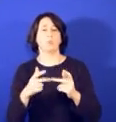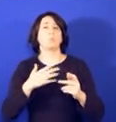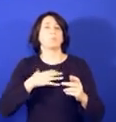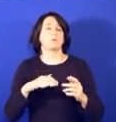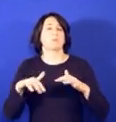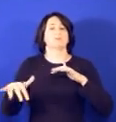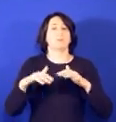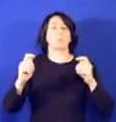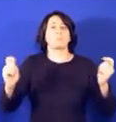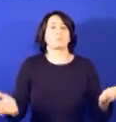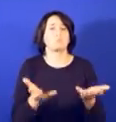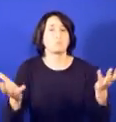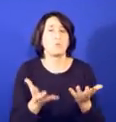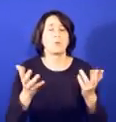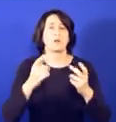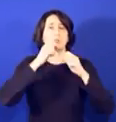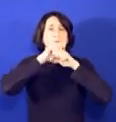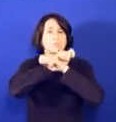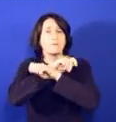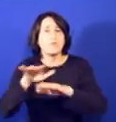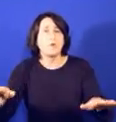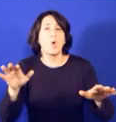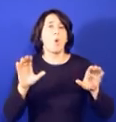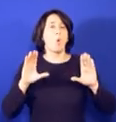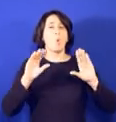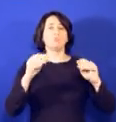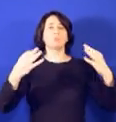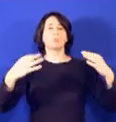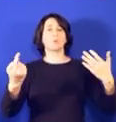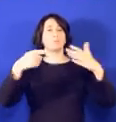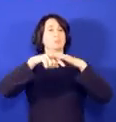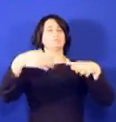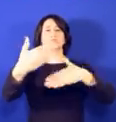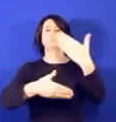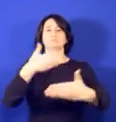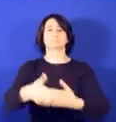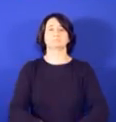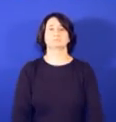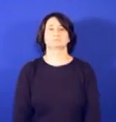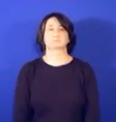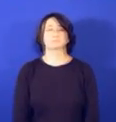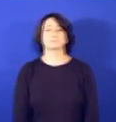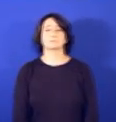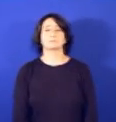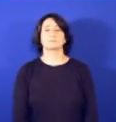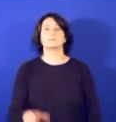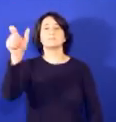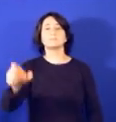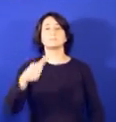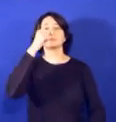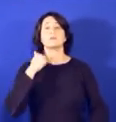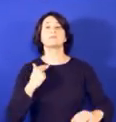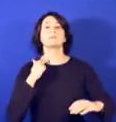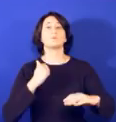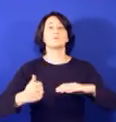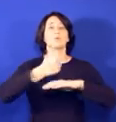emateko. Lauazeta sarien aurtengo edizioan beraz, Karmele Goñi etnografoak jaso duen Lauazeta ohorezko sariaz gain,